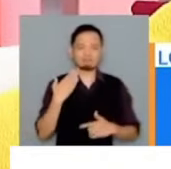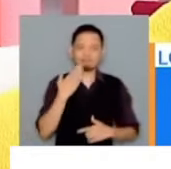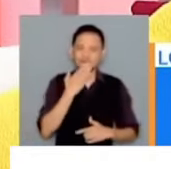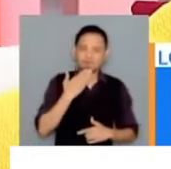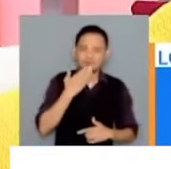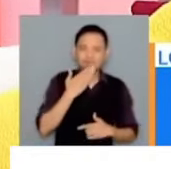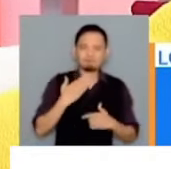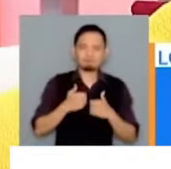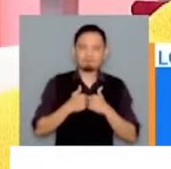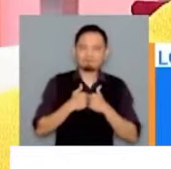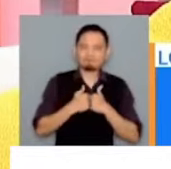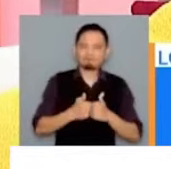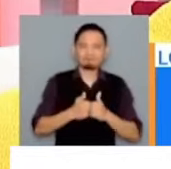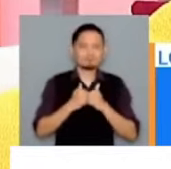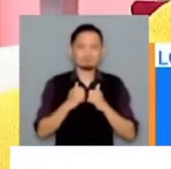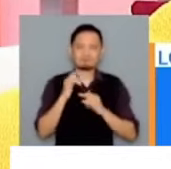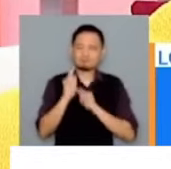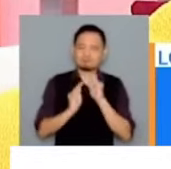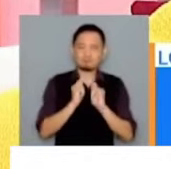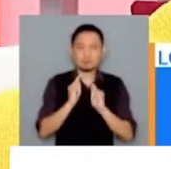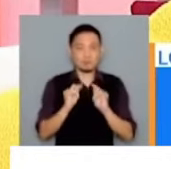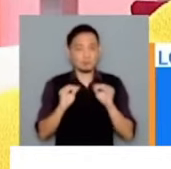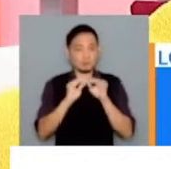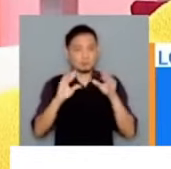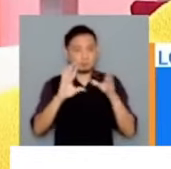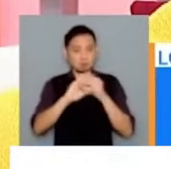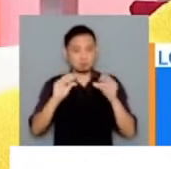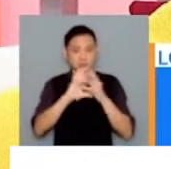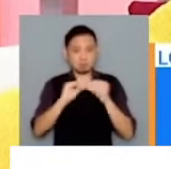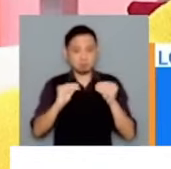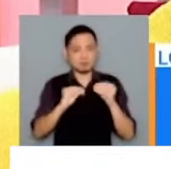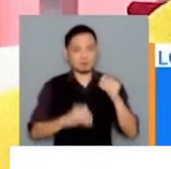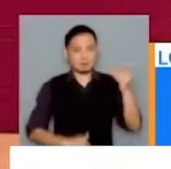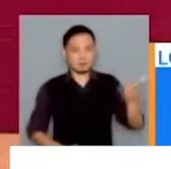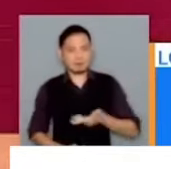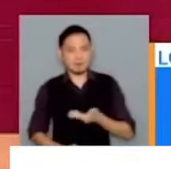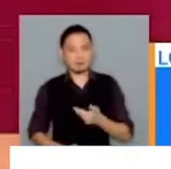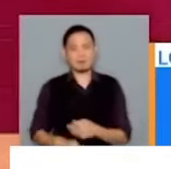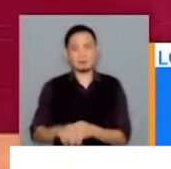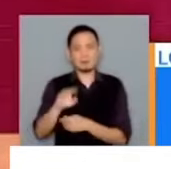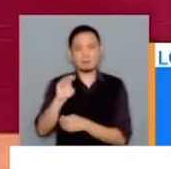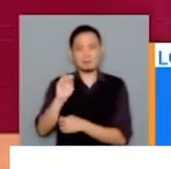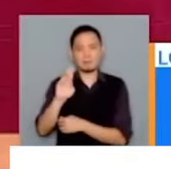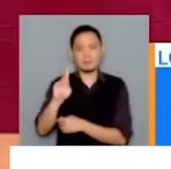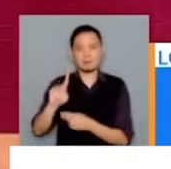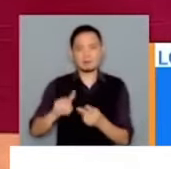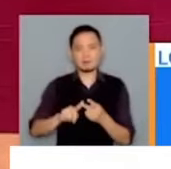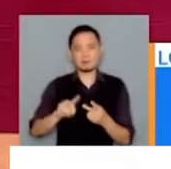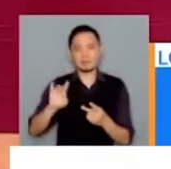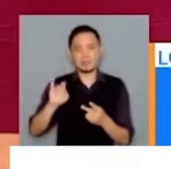kanilang pagmamahalan, makakasama natin walang iba, sina Mark and Jelay. Good morning sa inyo, good guys!